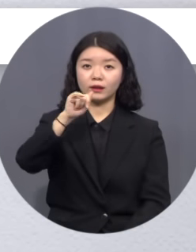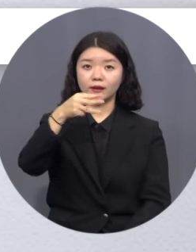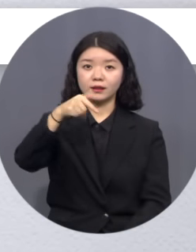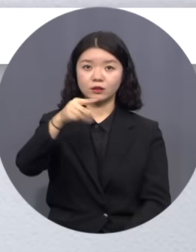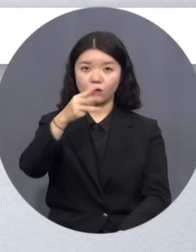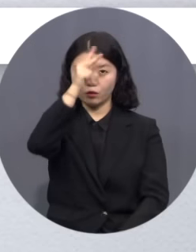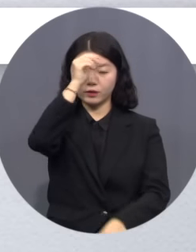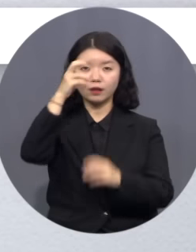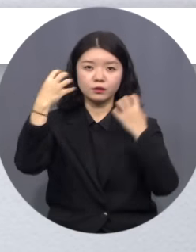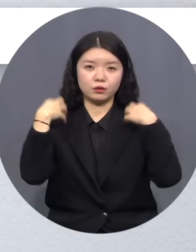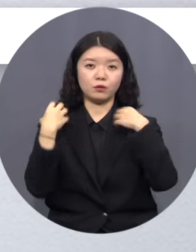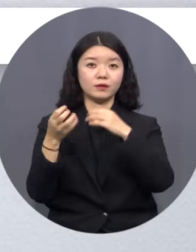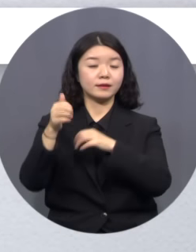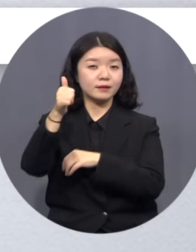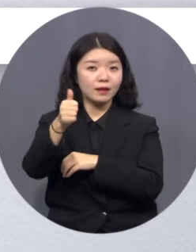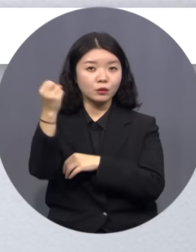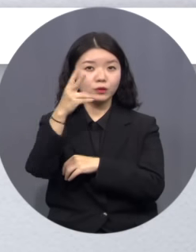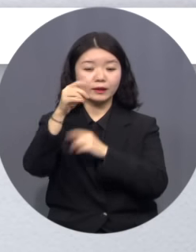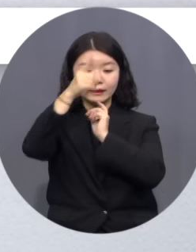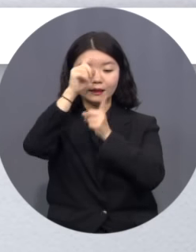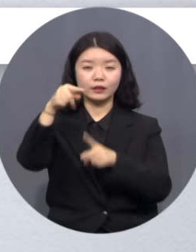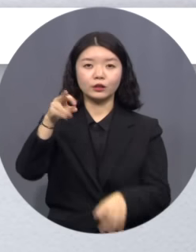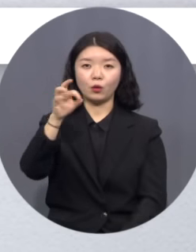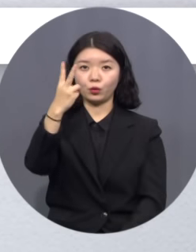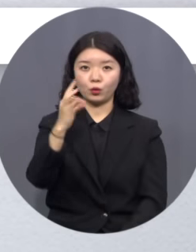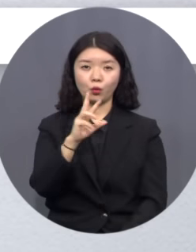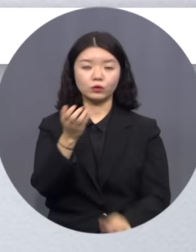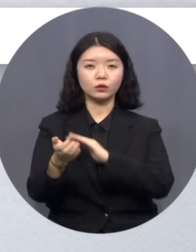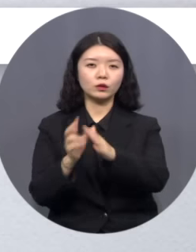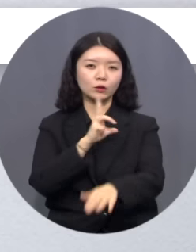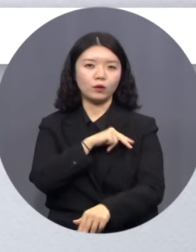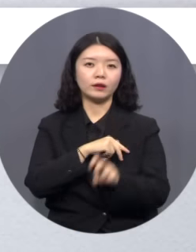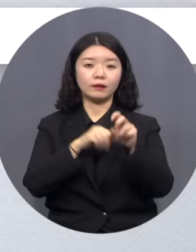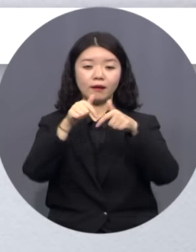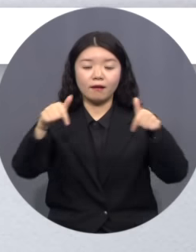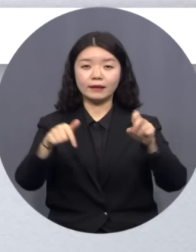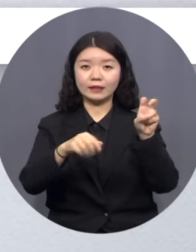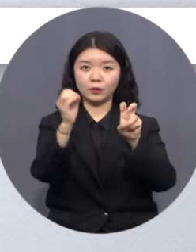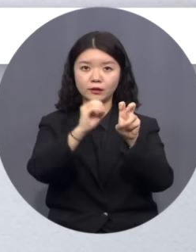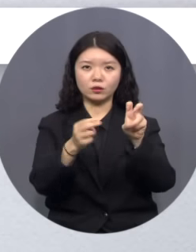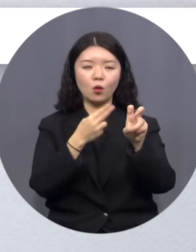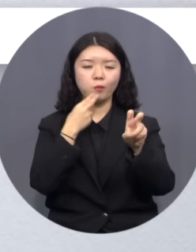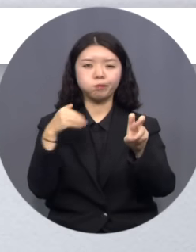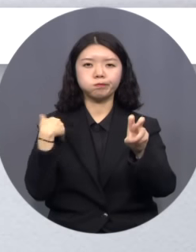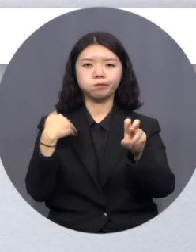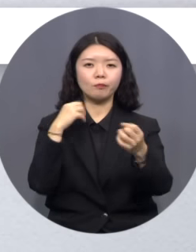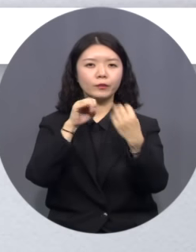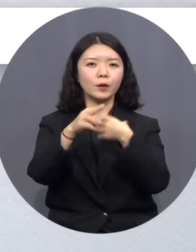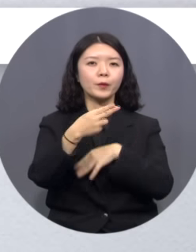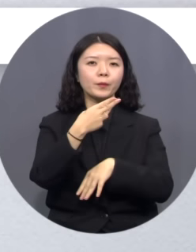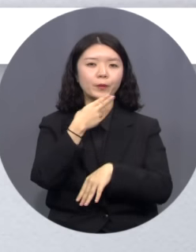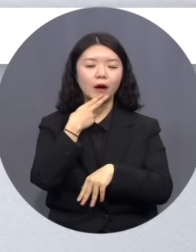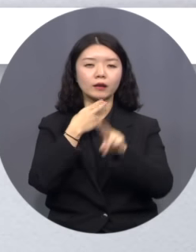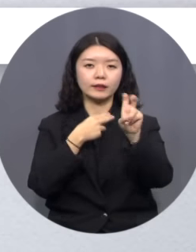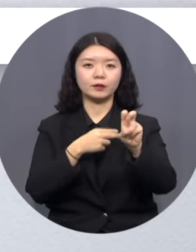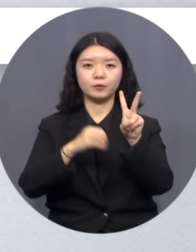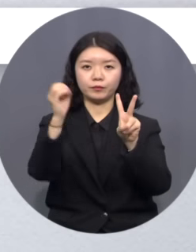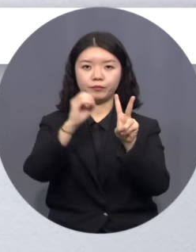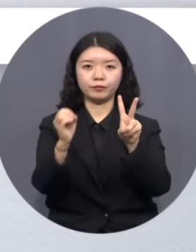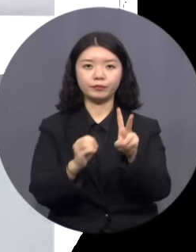경찰청장과 이경용 전 제주도 의원이 각각 20% 없다와 모름 무흥 답은 22%